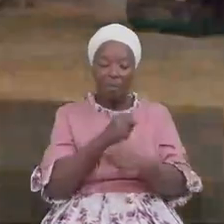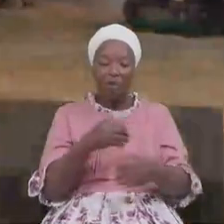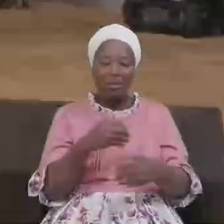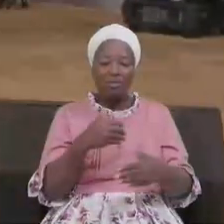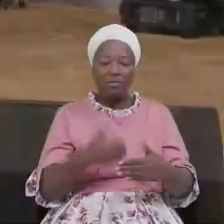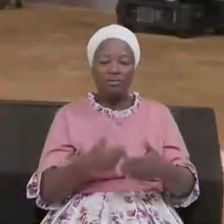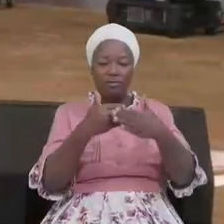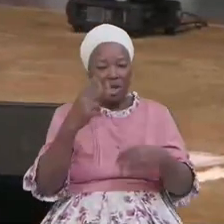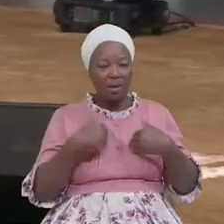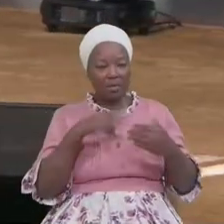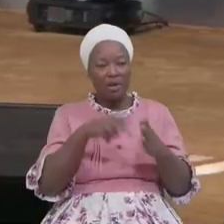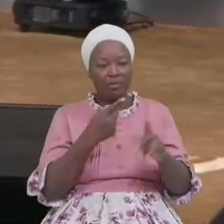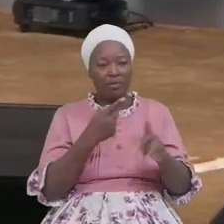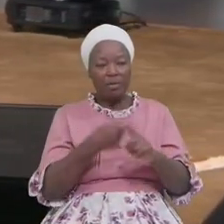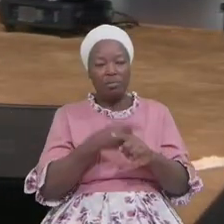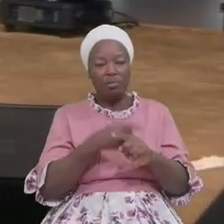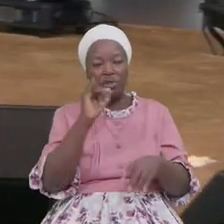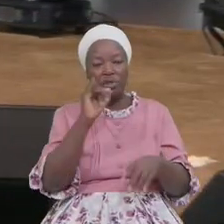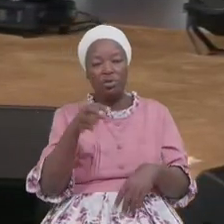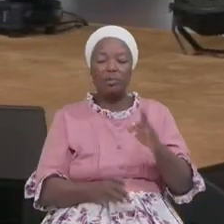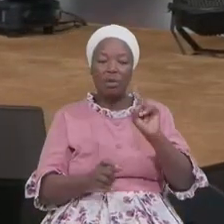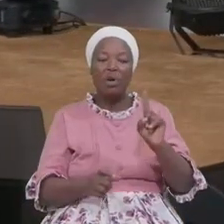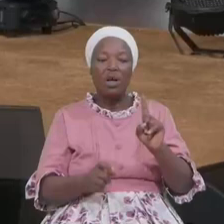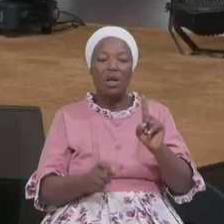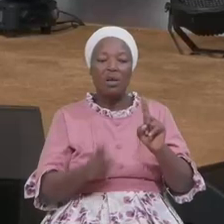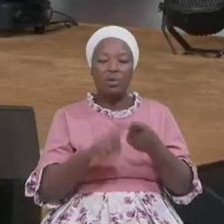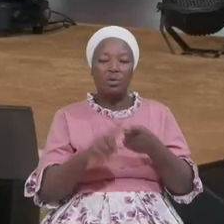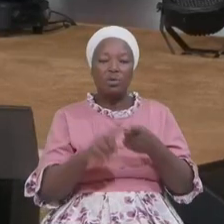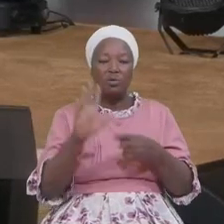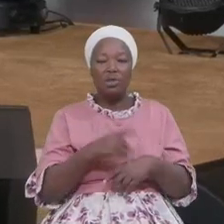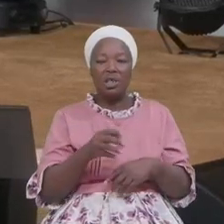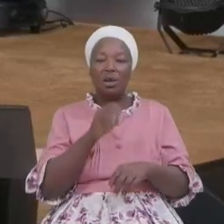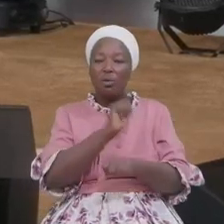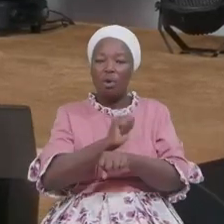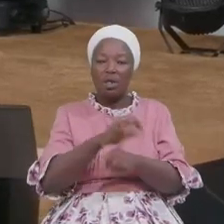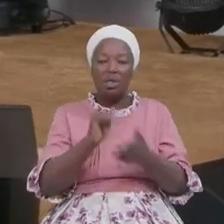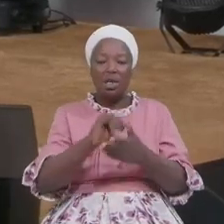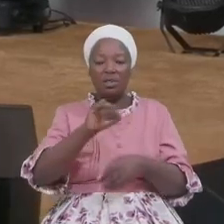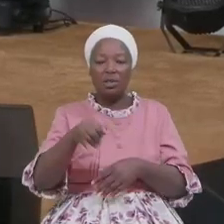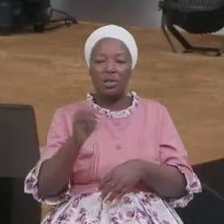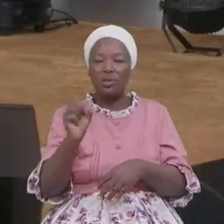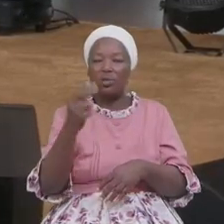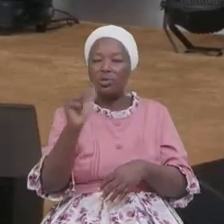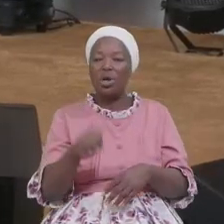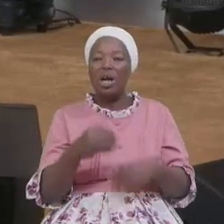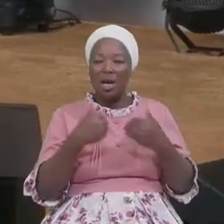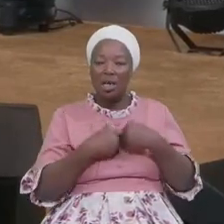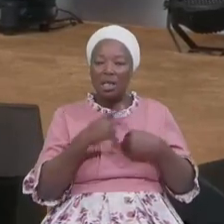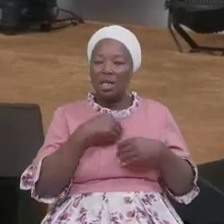1, 1 à 5, la commission que Josué avait. Et quiconque est en